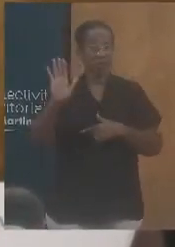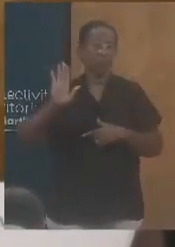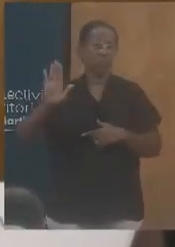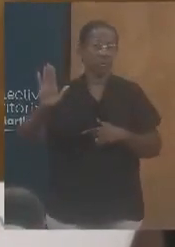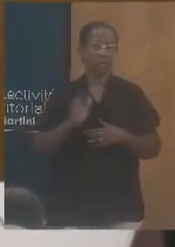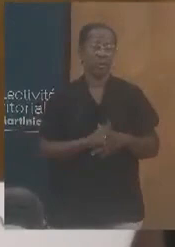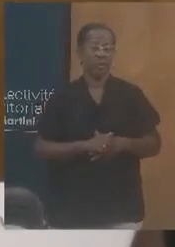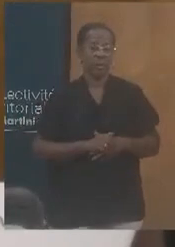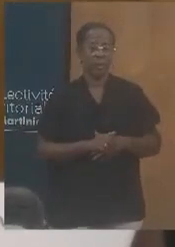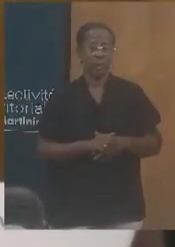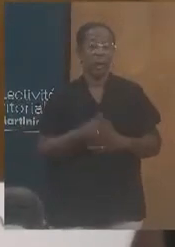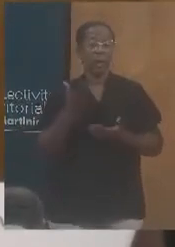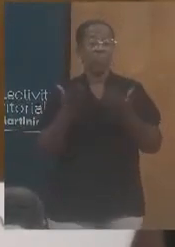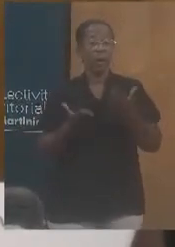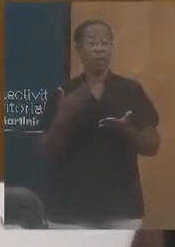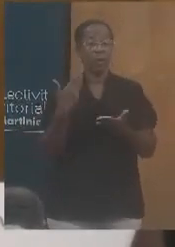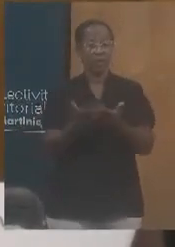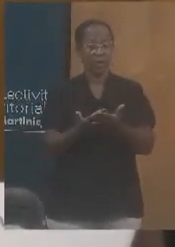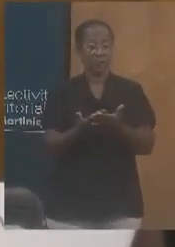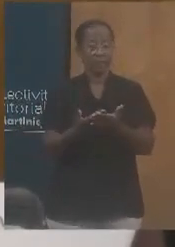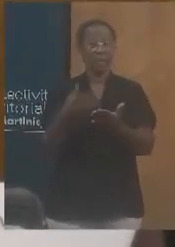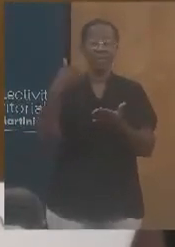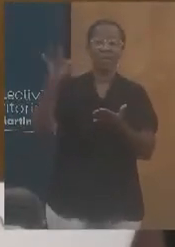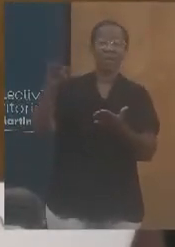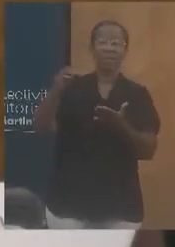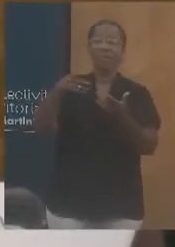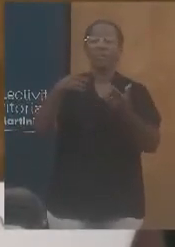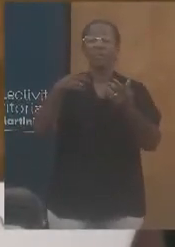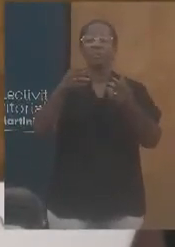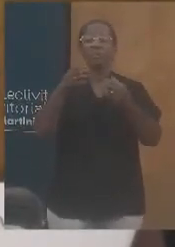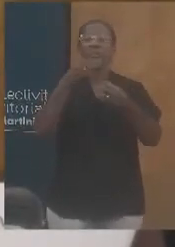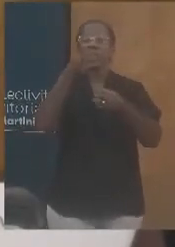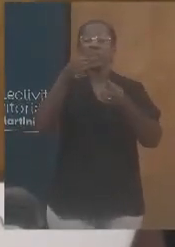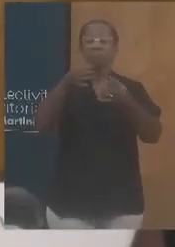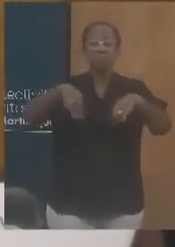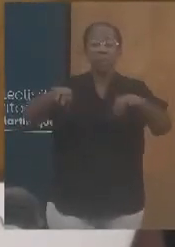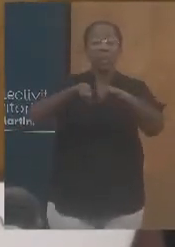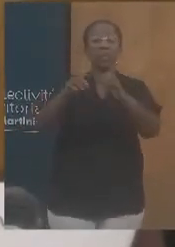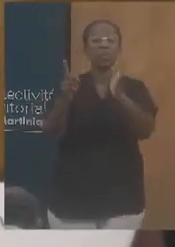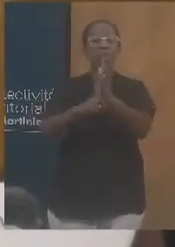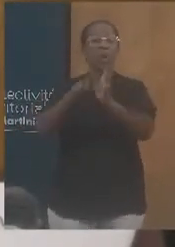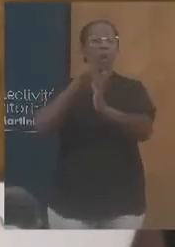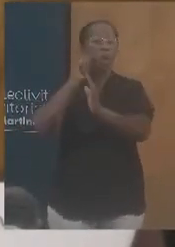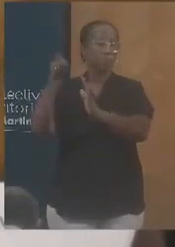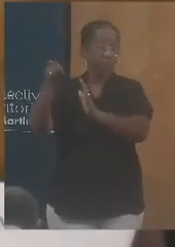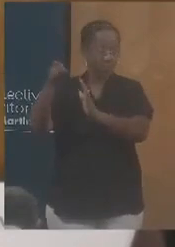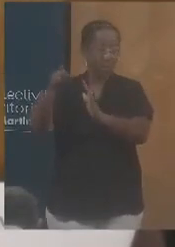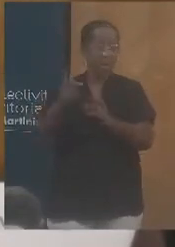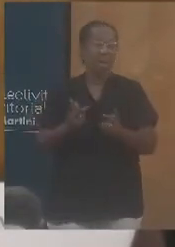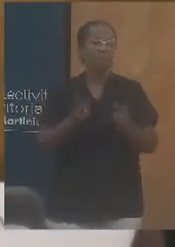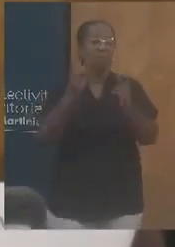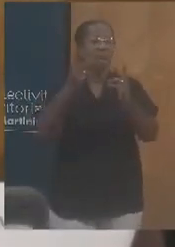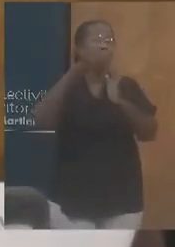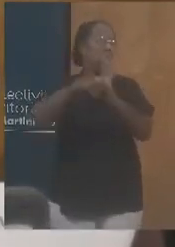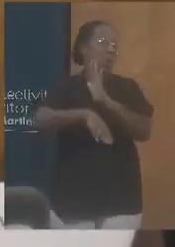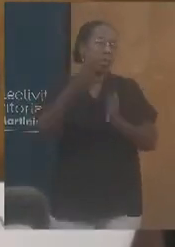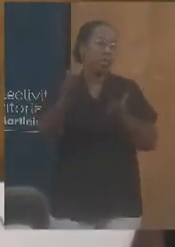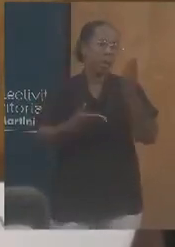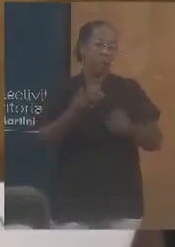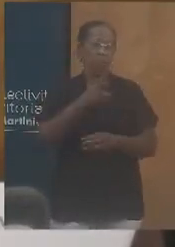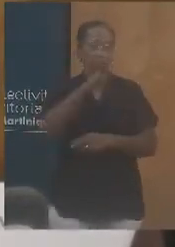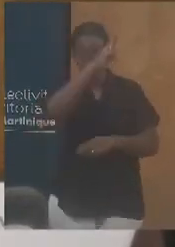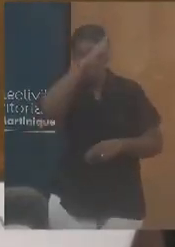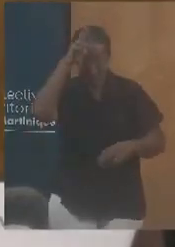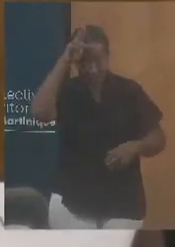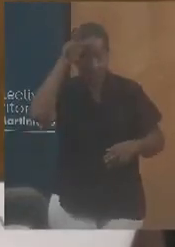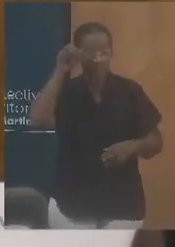de vue, la France, soi-disant pays des droits de l'homme, fait moins bien que la Russie, considérée comme un pays rétrograde,